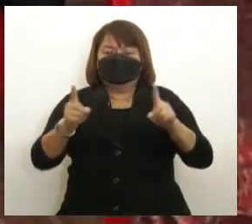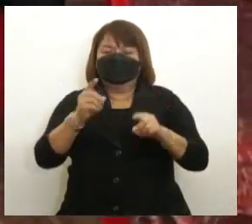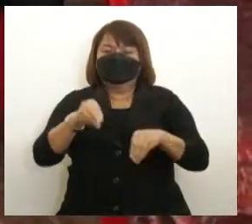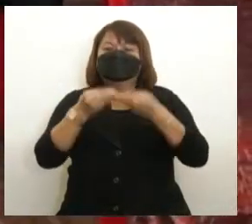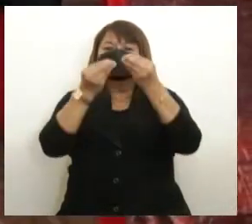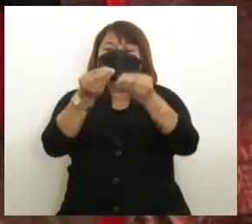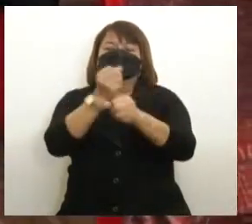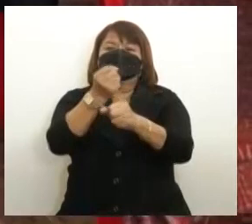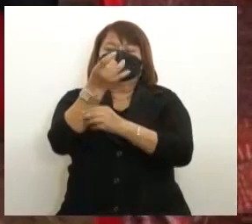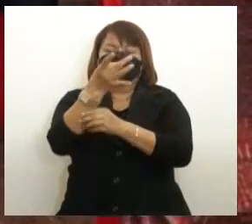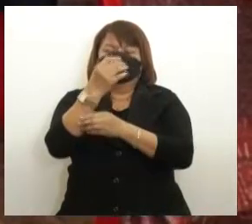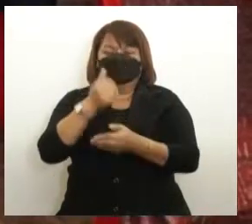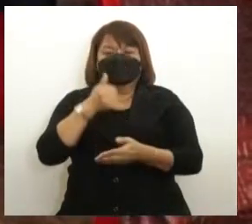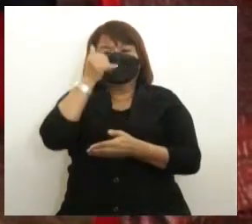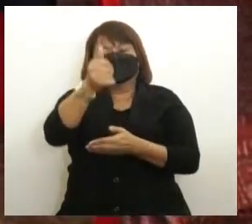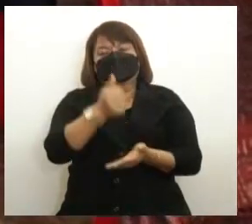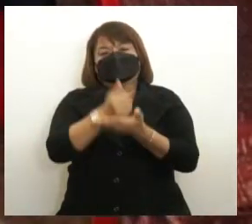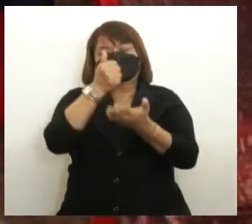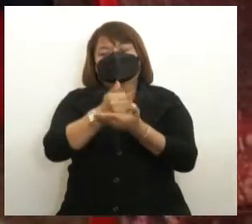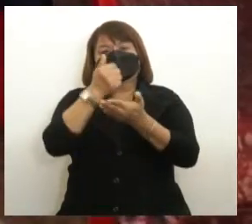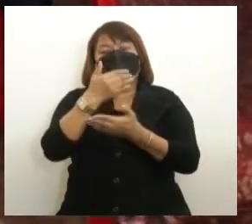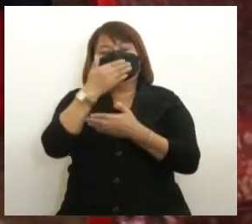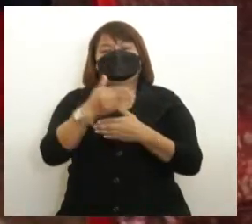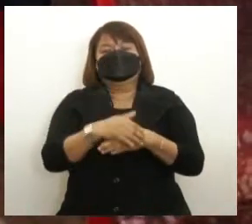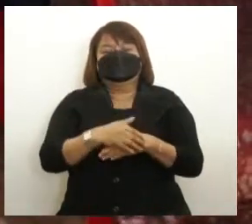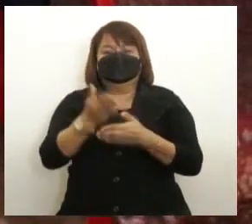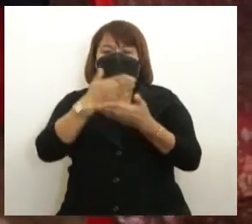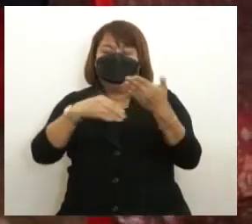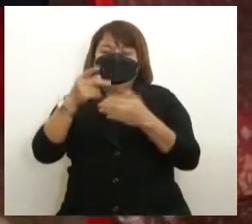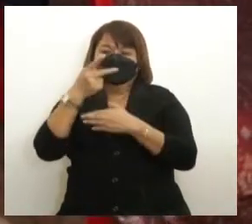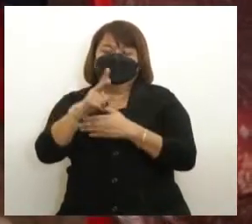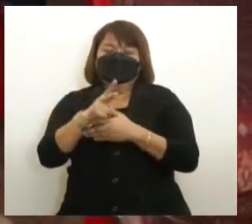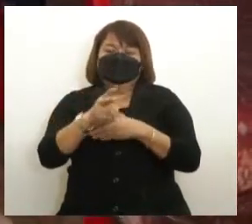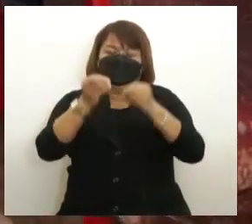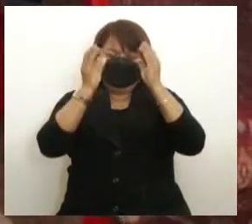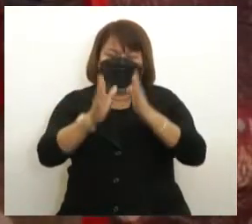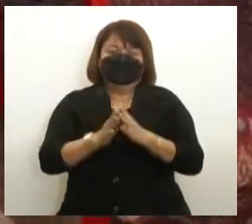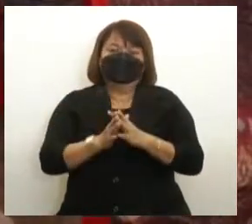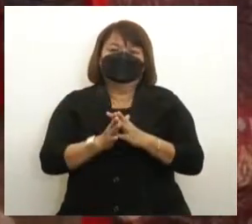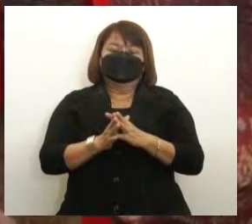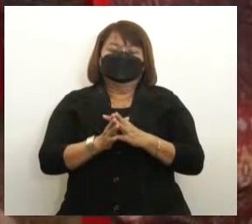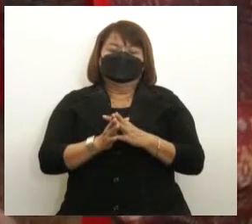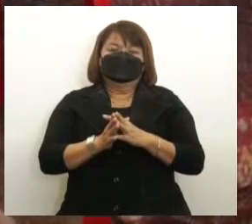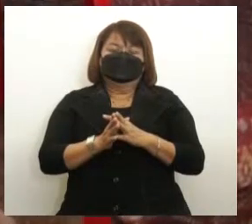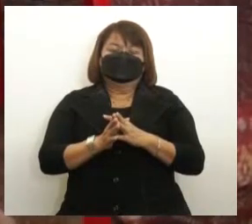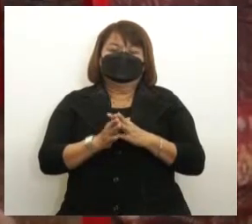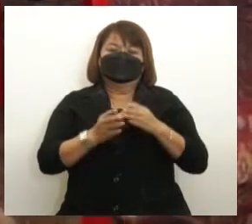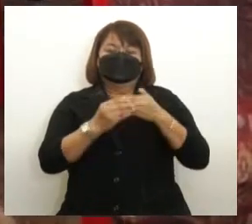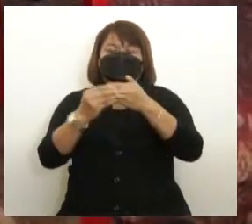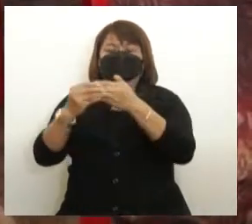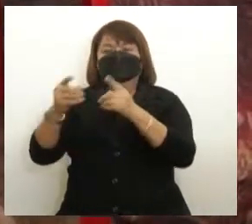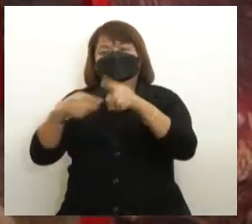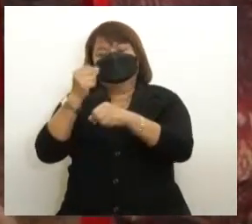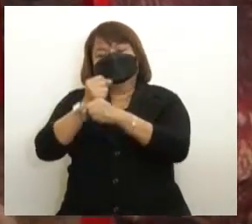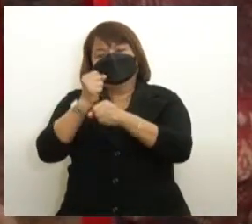นี่ยเขาก็จะทำช่วยนะคะอย่างบางครั้งเนี่ยคุณครูมงคลนะคะพาทำงาน